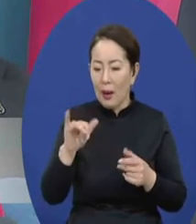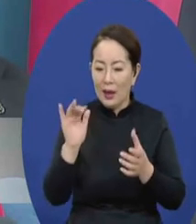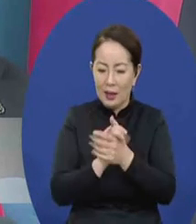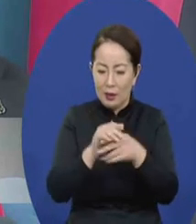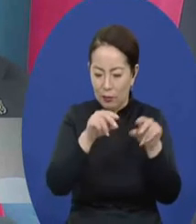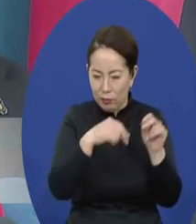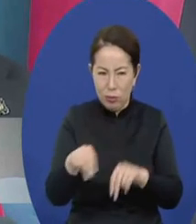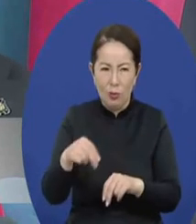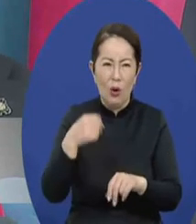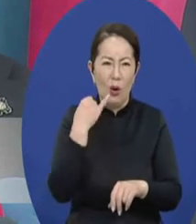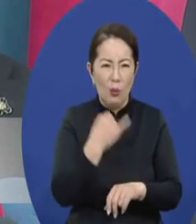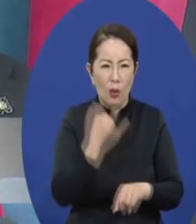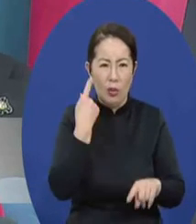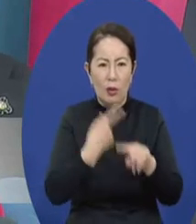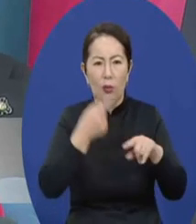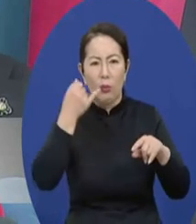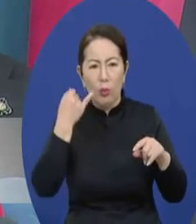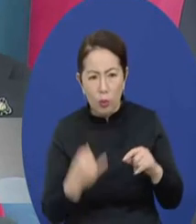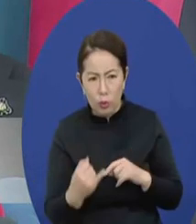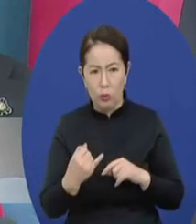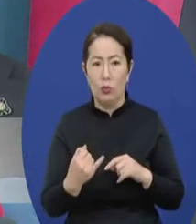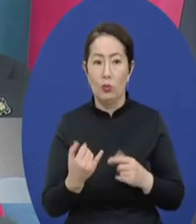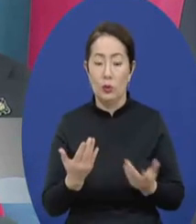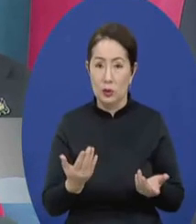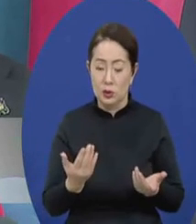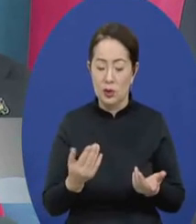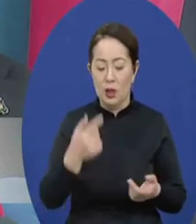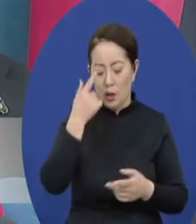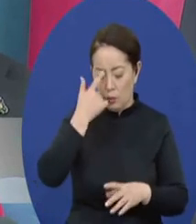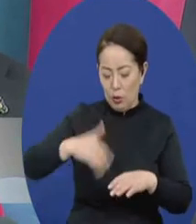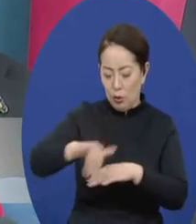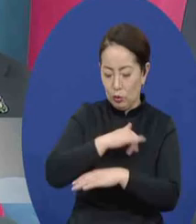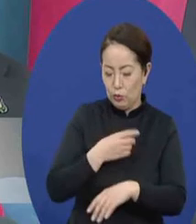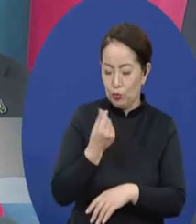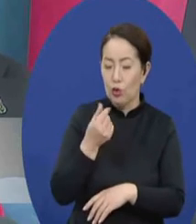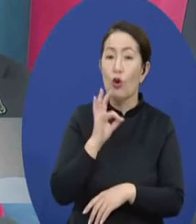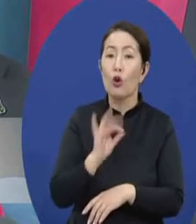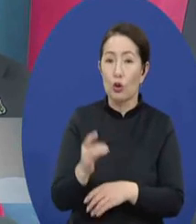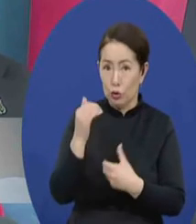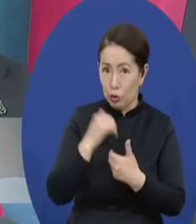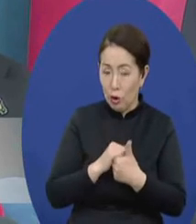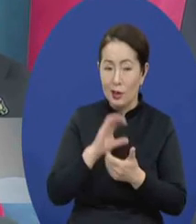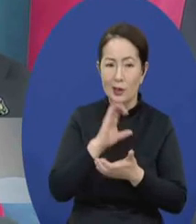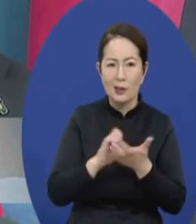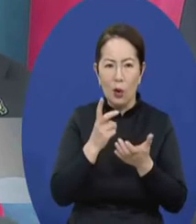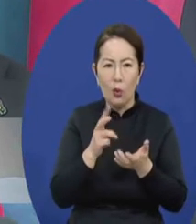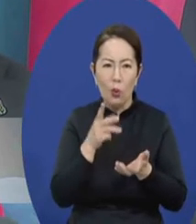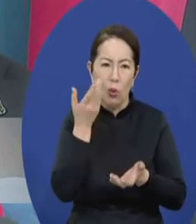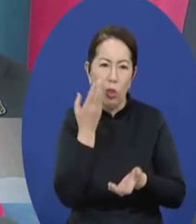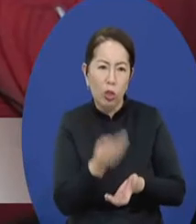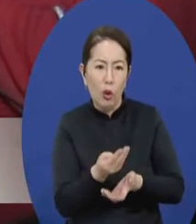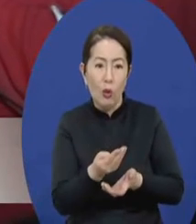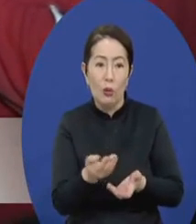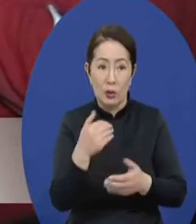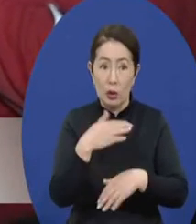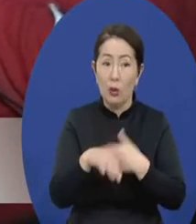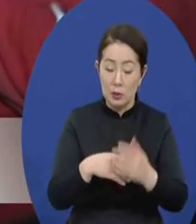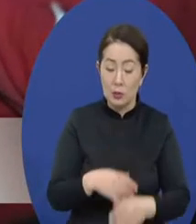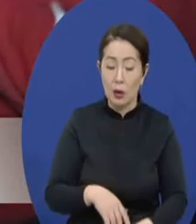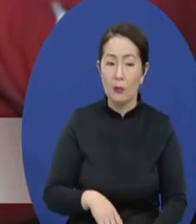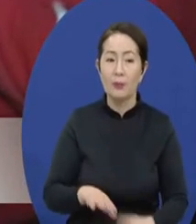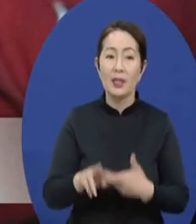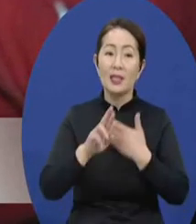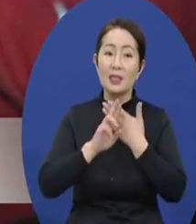муу дээр муухан дээр улцсан гэхчээр муутгсан Монгол улсыг өрөнд оруулах санхүүгийн ловер махинац явагдсан.